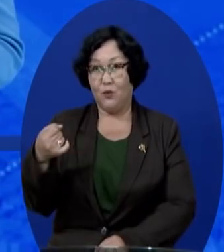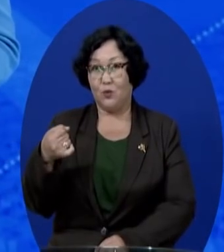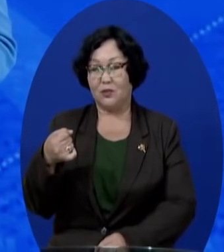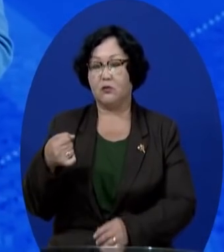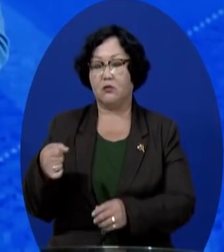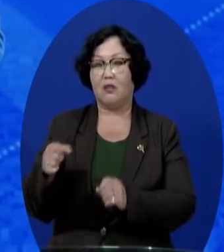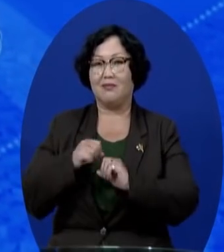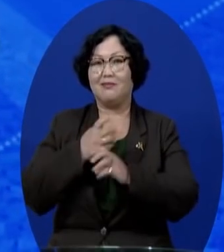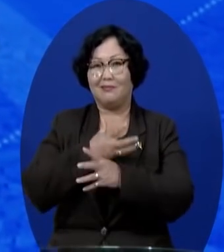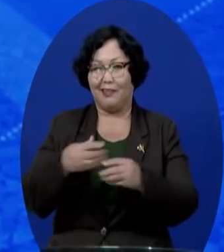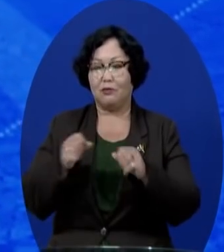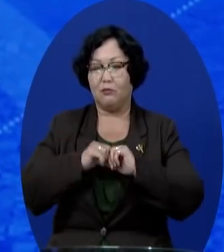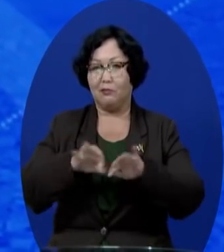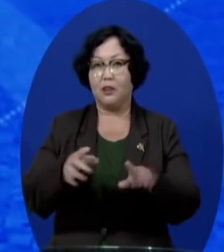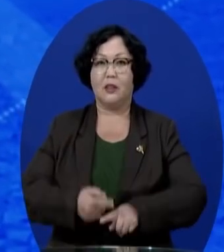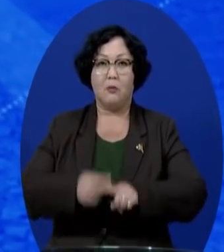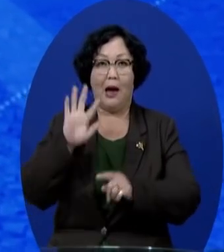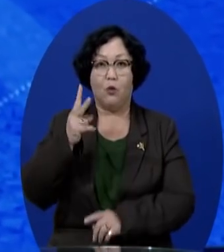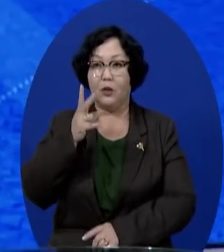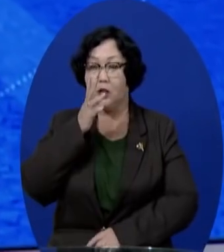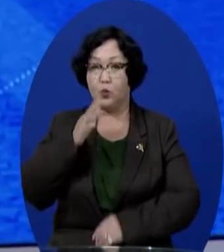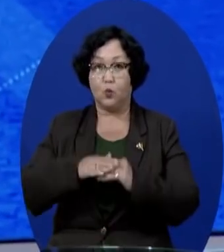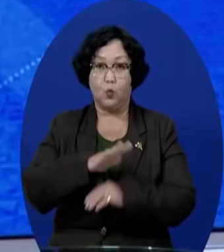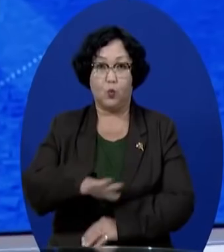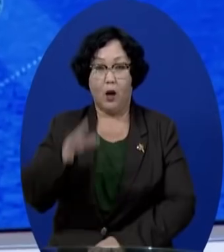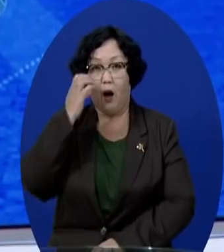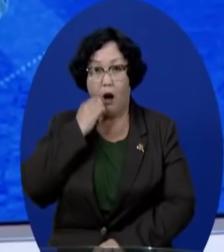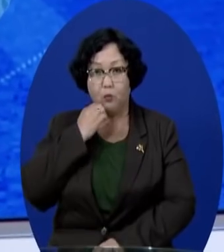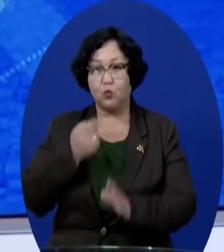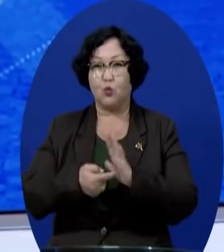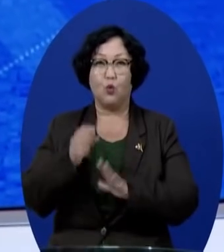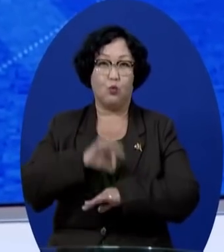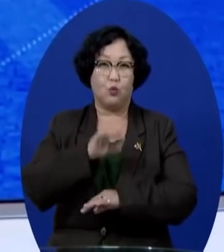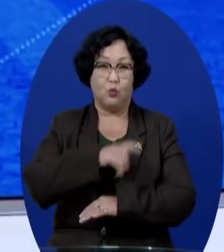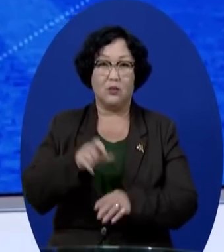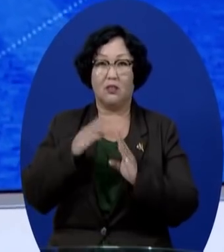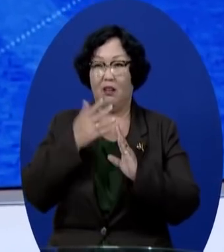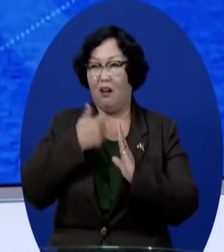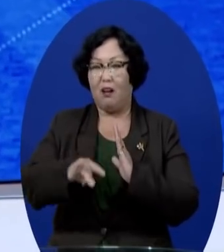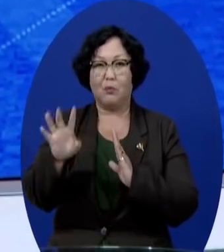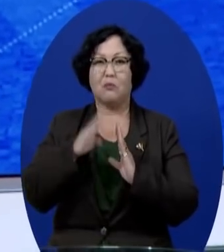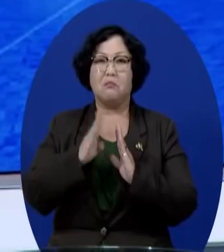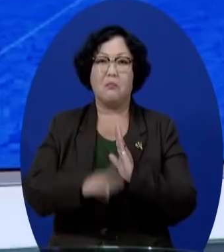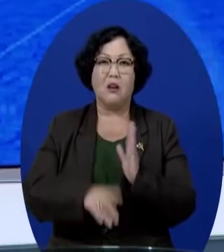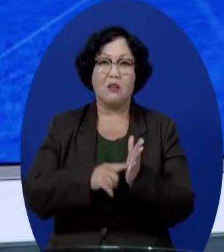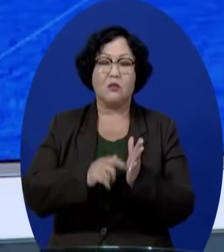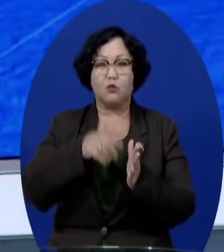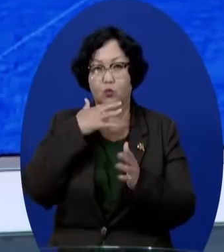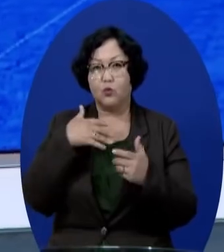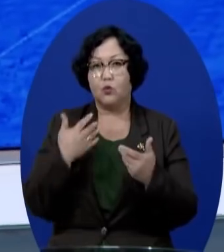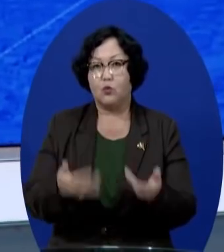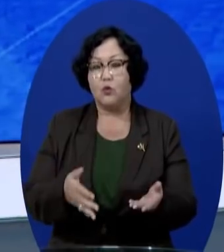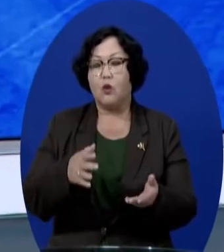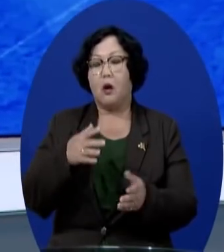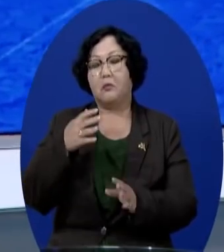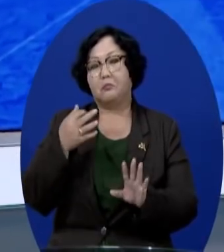нэмэгдэж байгаа. За тиймээс 12 хүртэлх насны хүүхэд болоод ахмад настан архив хүч өвчтөд иргэдэг гэрээсээ гарахгүй байхыг зөвлөж байна. За эх сард коронавирусны